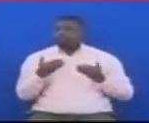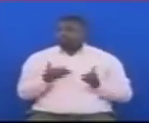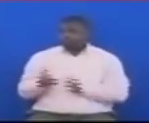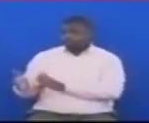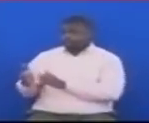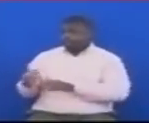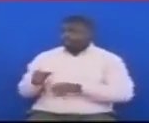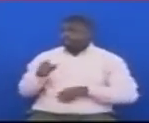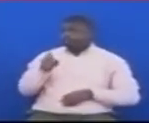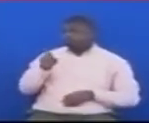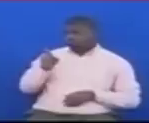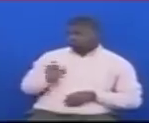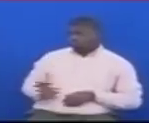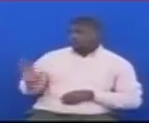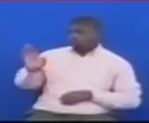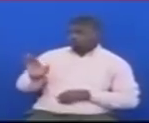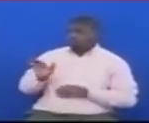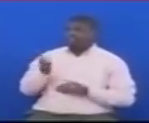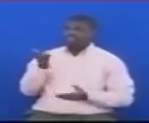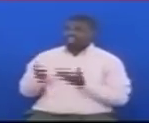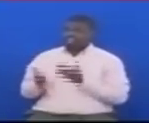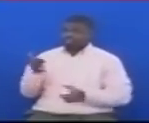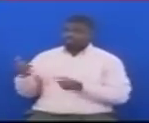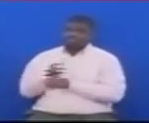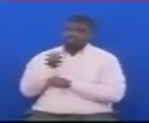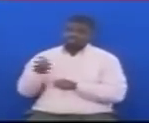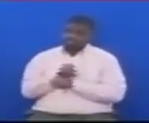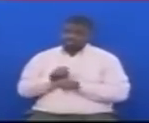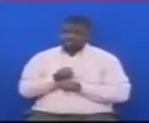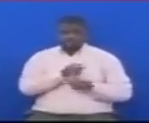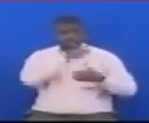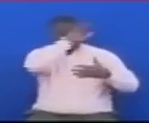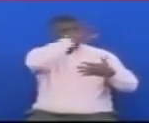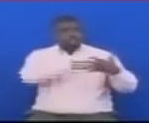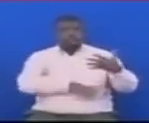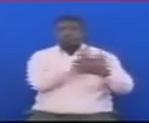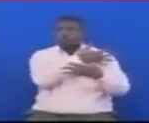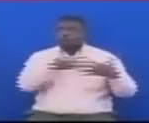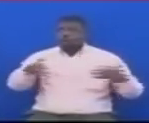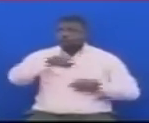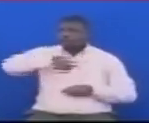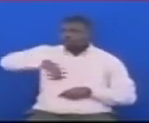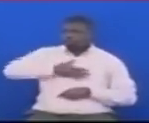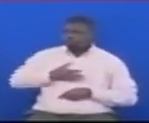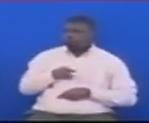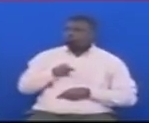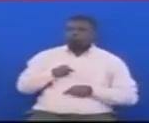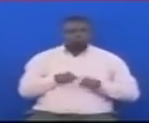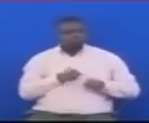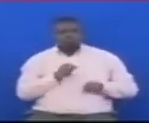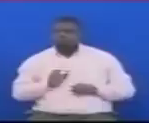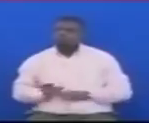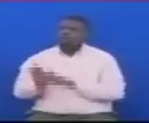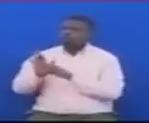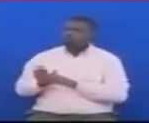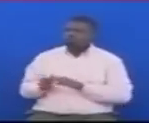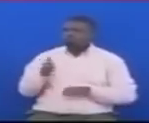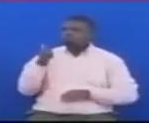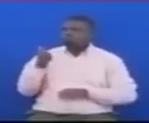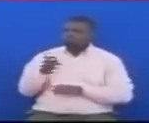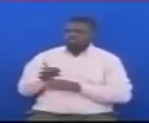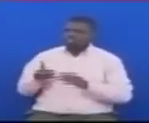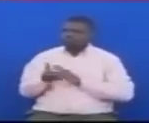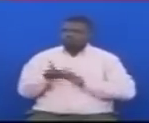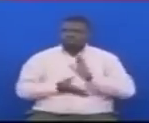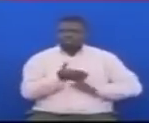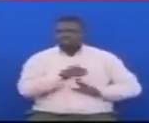tathmini ilikuwa inaendelea kufanyika katika jadwali letu, Nachingwea wenyewe ujenzi utaanza katika mwaka wa fedha mwaka